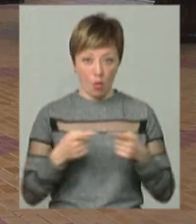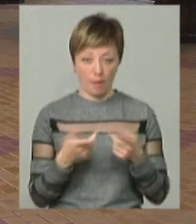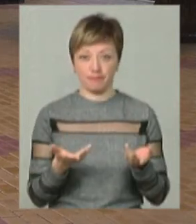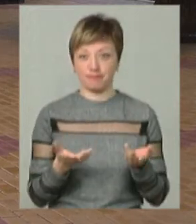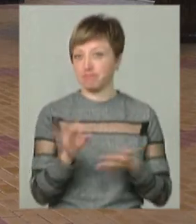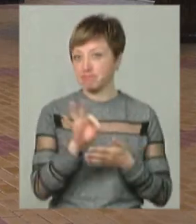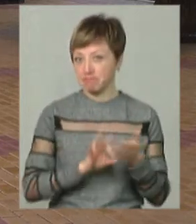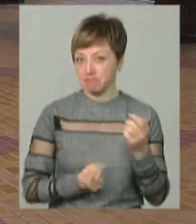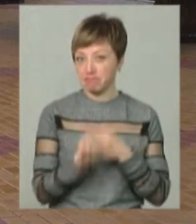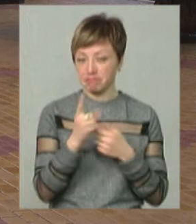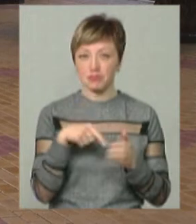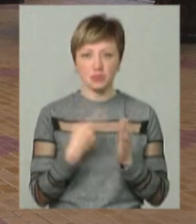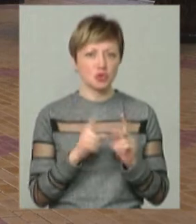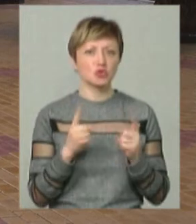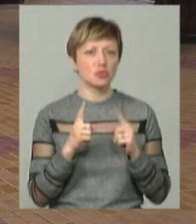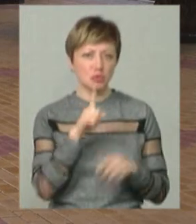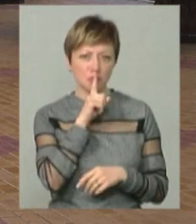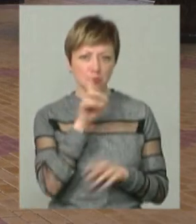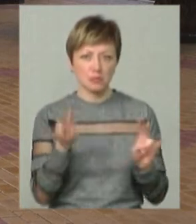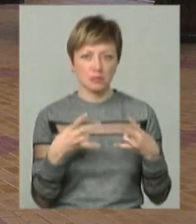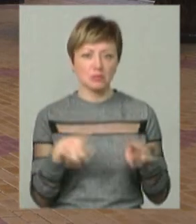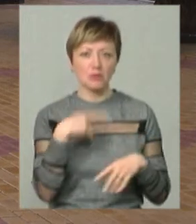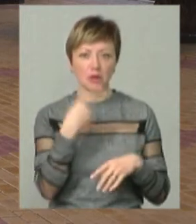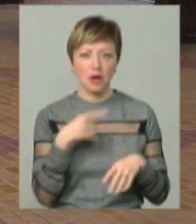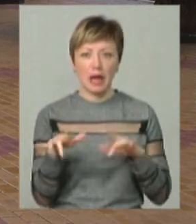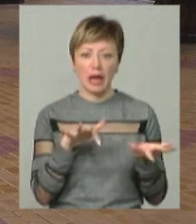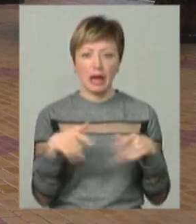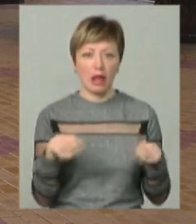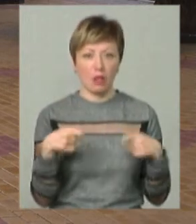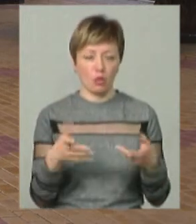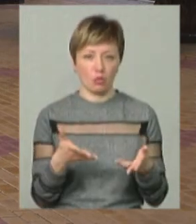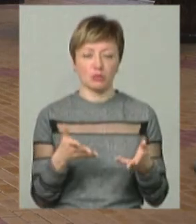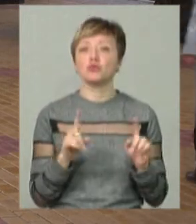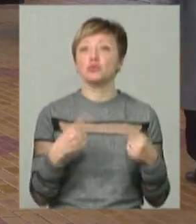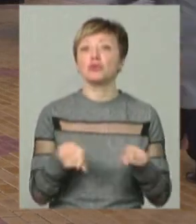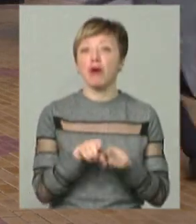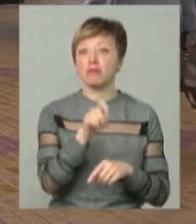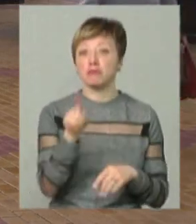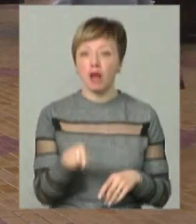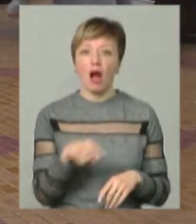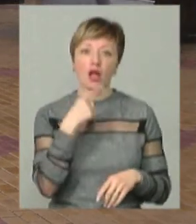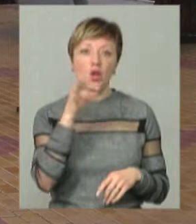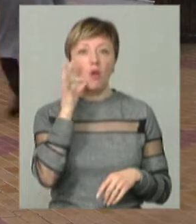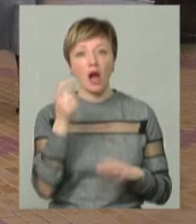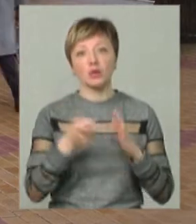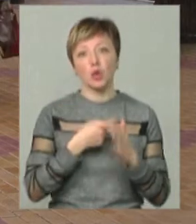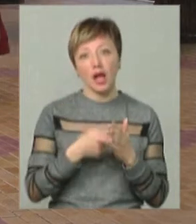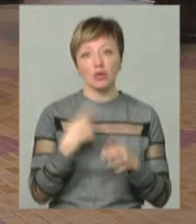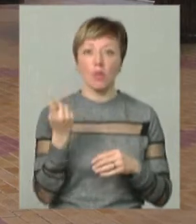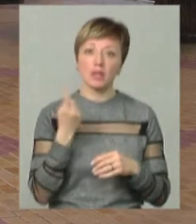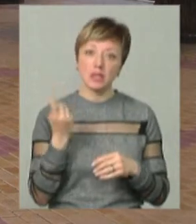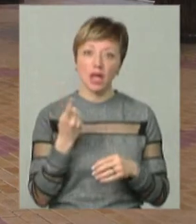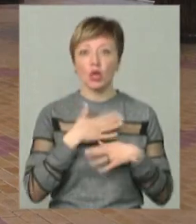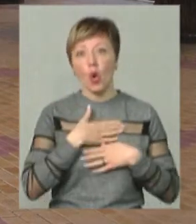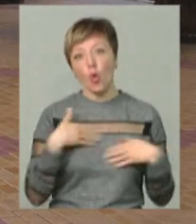одразу стає питання, а чому не говорити, а чому тоді так? Ну, кажуть, що от з Луганського, з Донецької областей